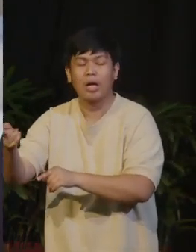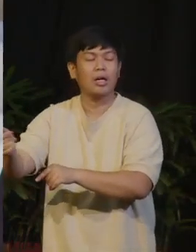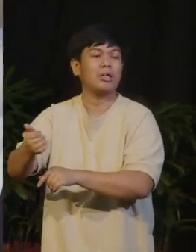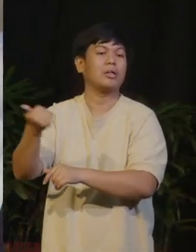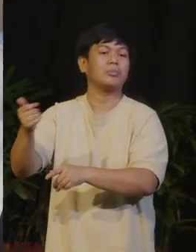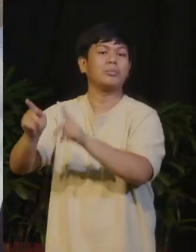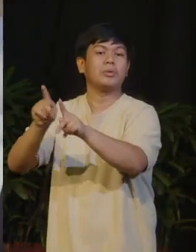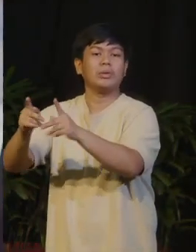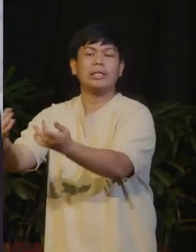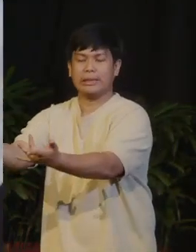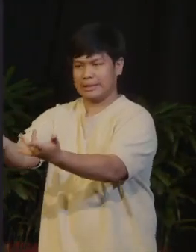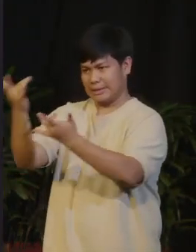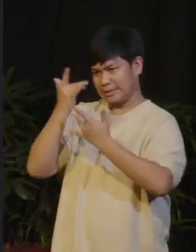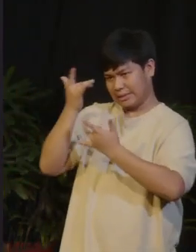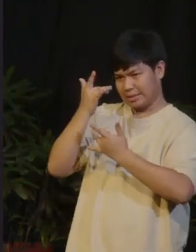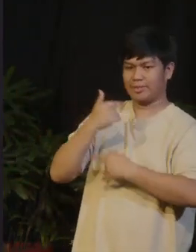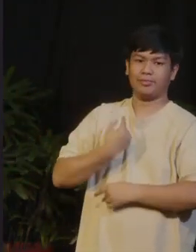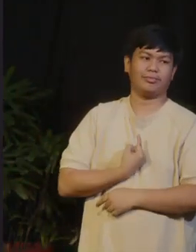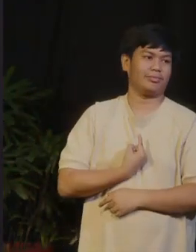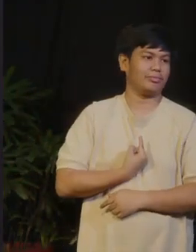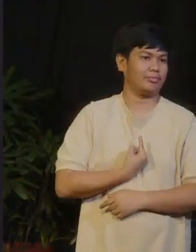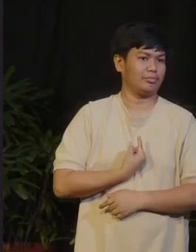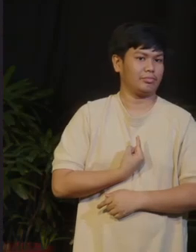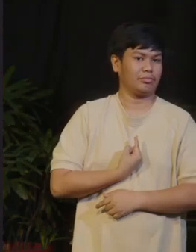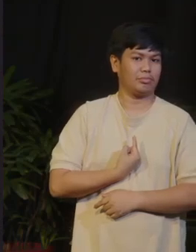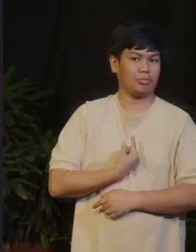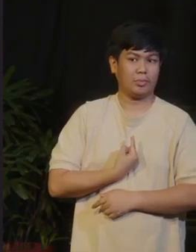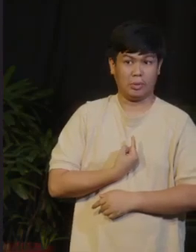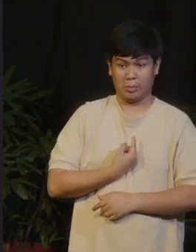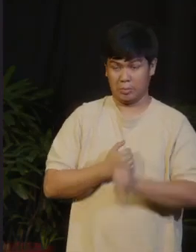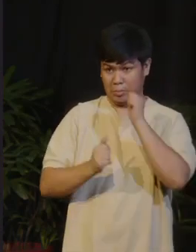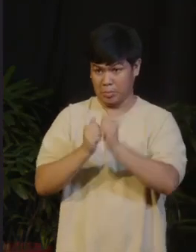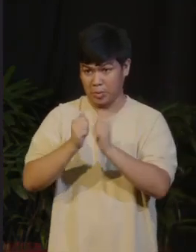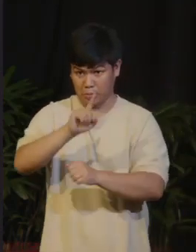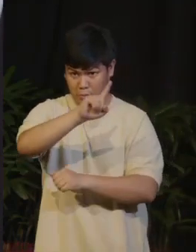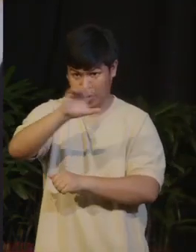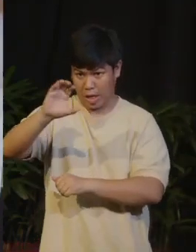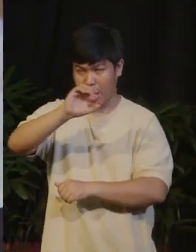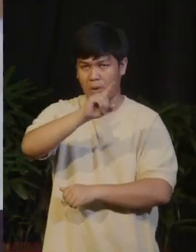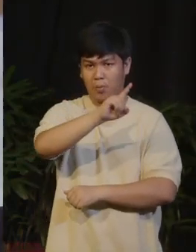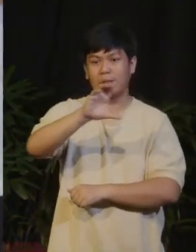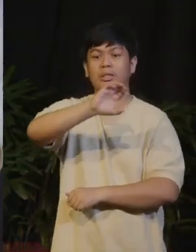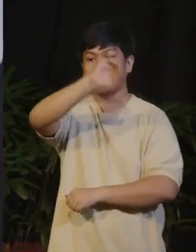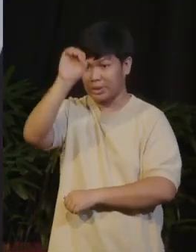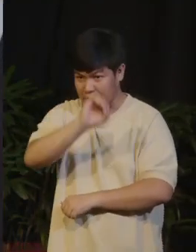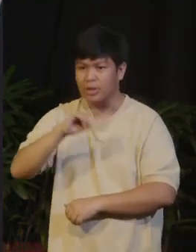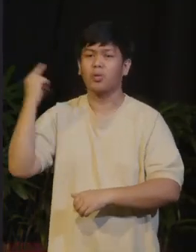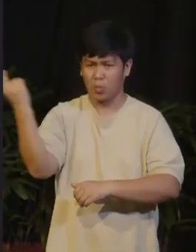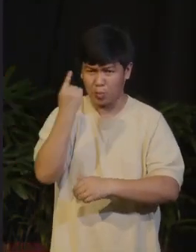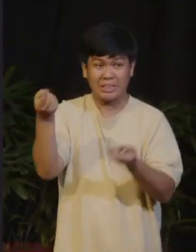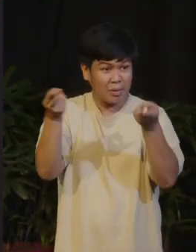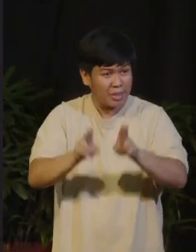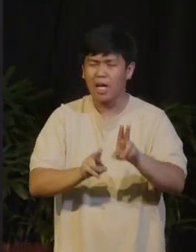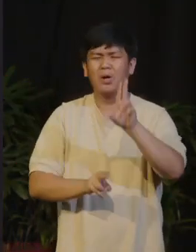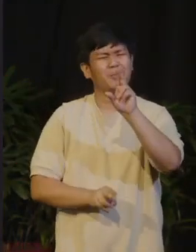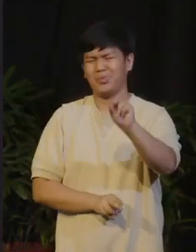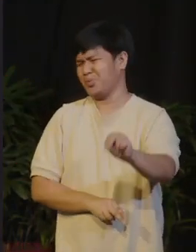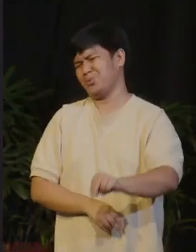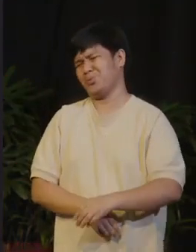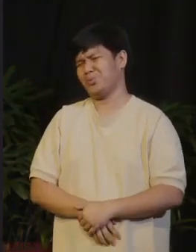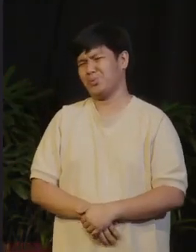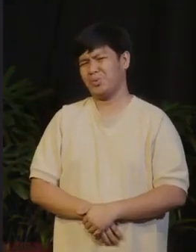maging mapagpatawad kayo sa iba. Hindi garantiya yun. Maaaring kahit mapagpatawad kayo, madalas hindi rin kayo